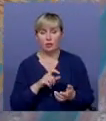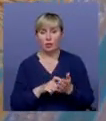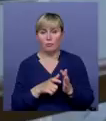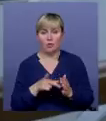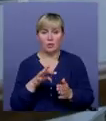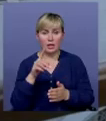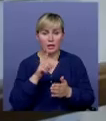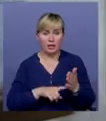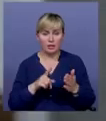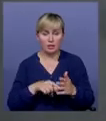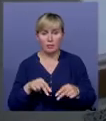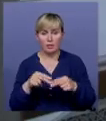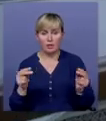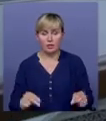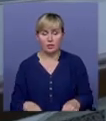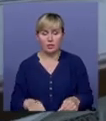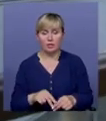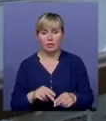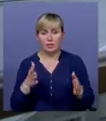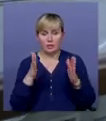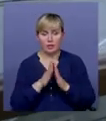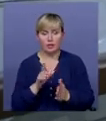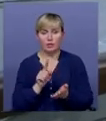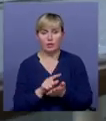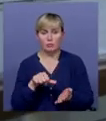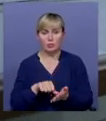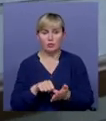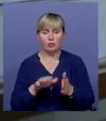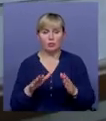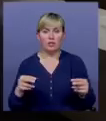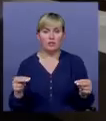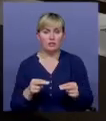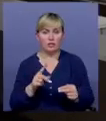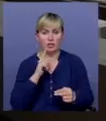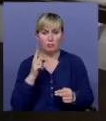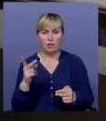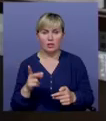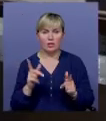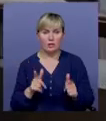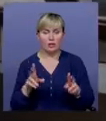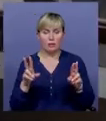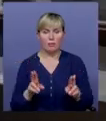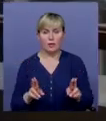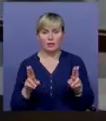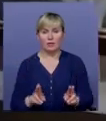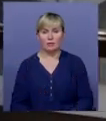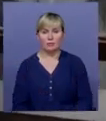для религиозного бракосочетания, никах, должны присутствовать лишь свидетели молодоженов, согласно правилам